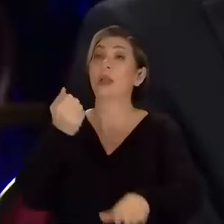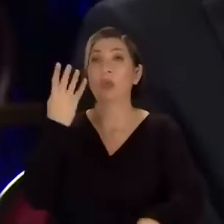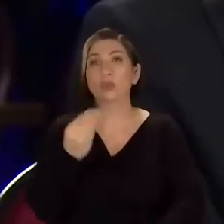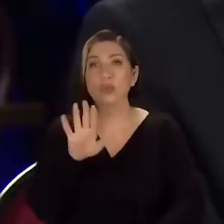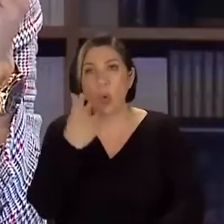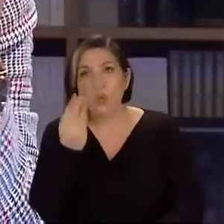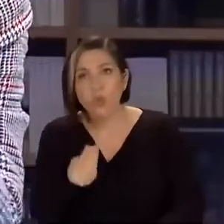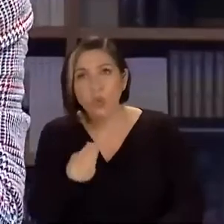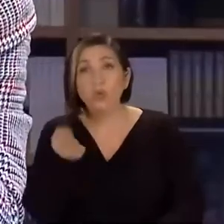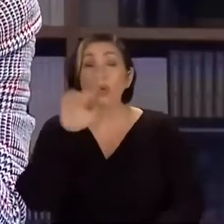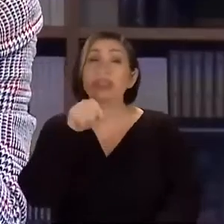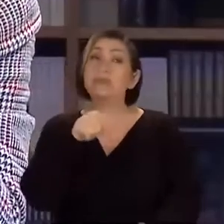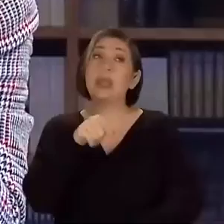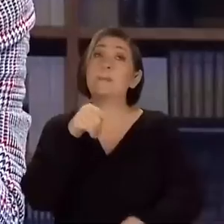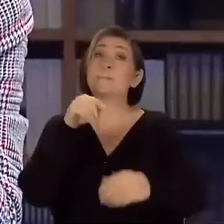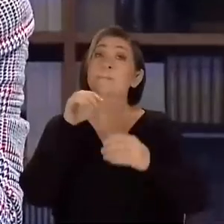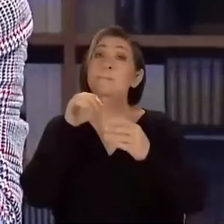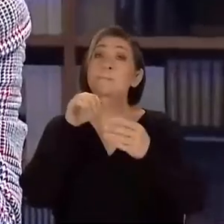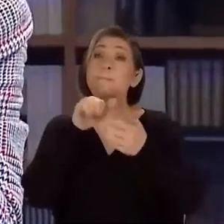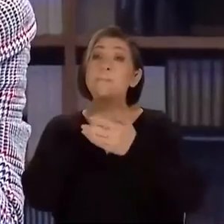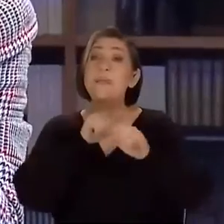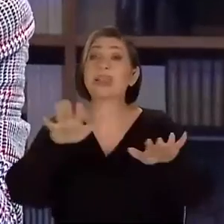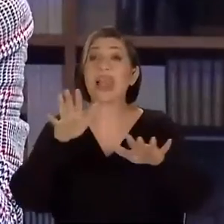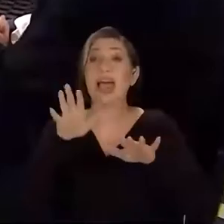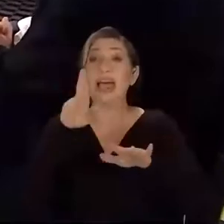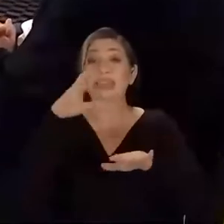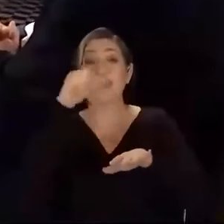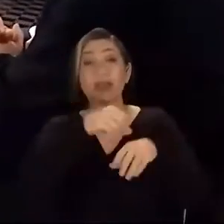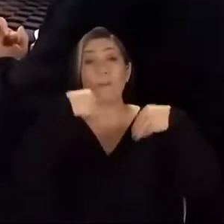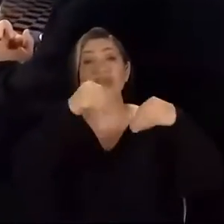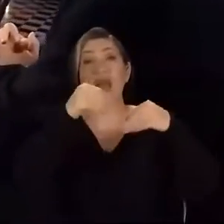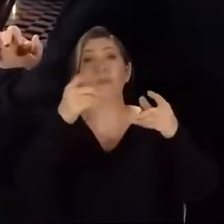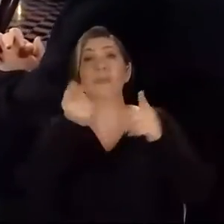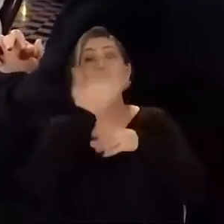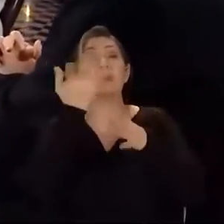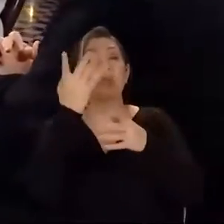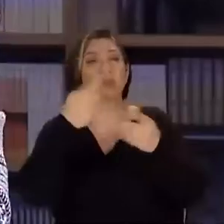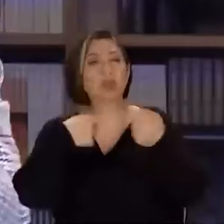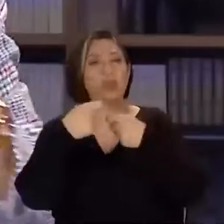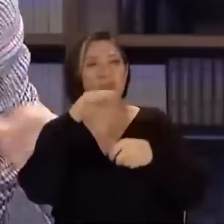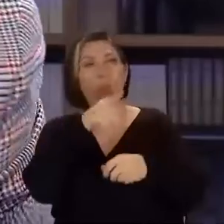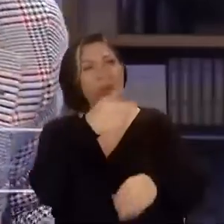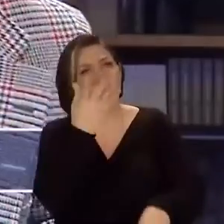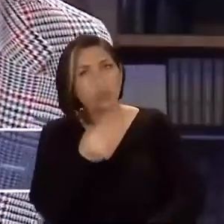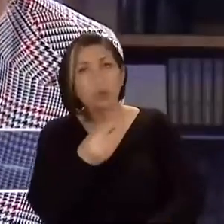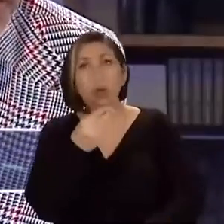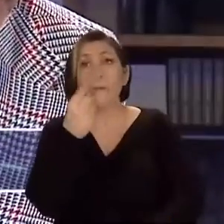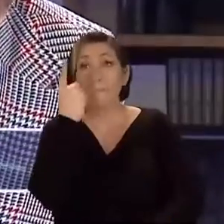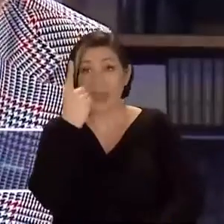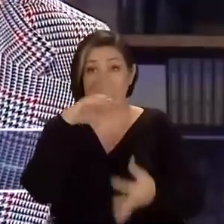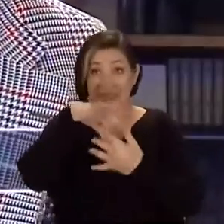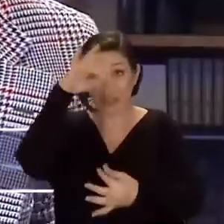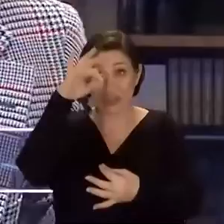Ne oldu şimdi? Ondan sonra diyor şimdi diyor medya rezervasyon pazarlama bilmem ne şirketine gidiyor. Oradan ne oldu? Yani bir